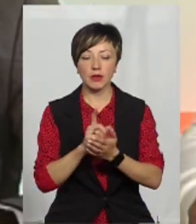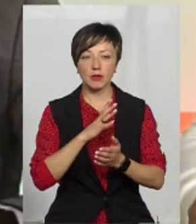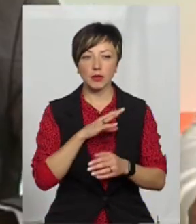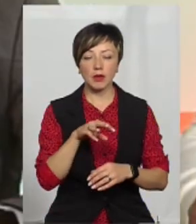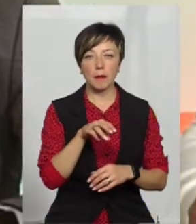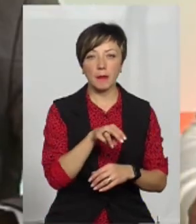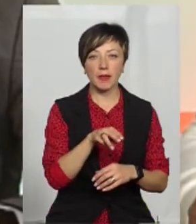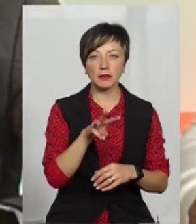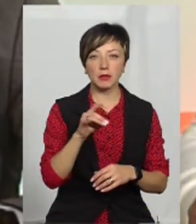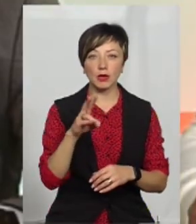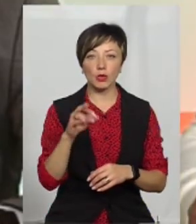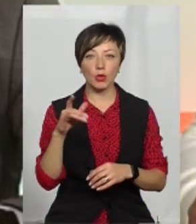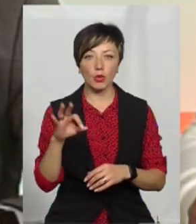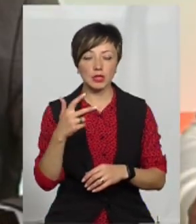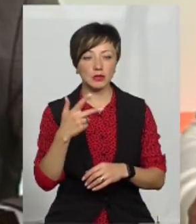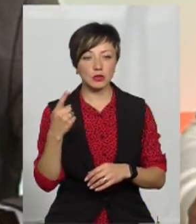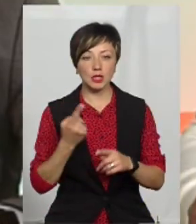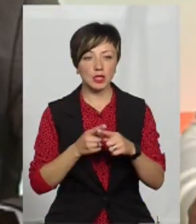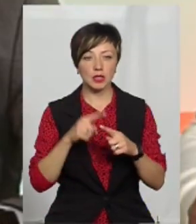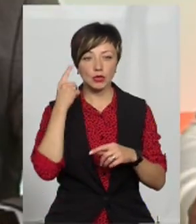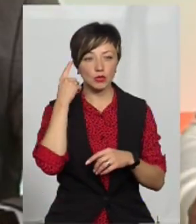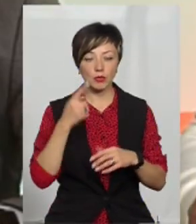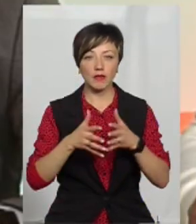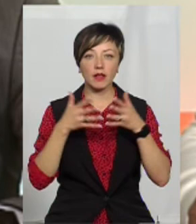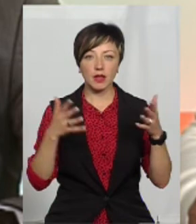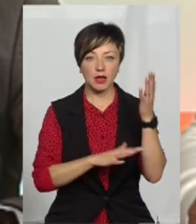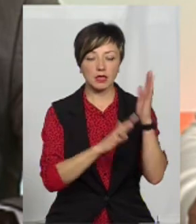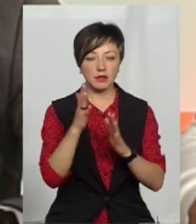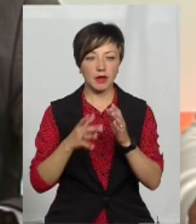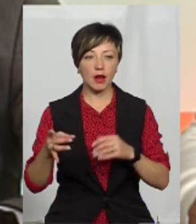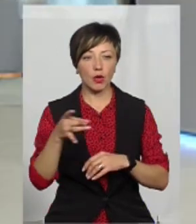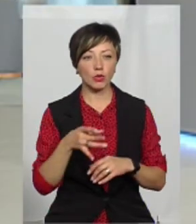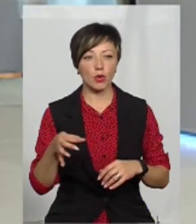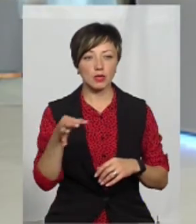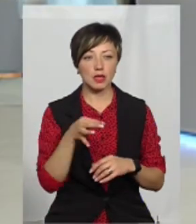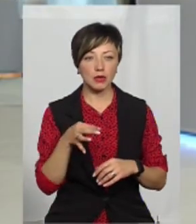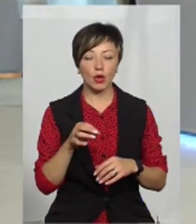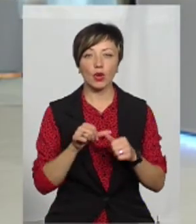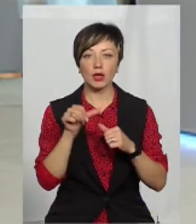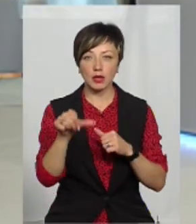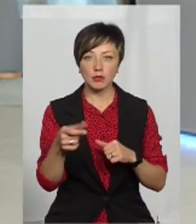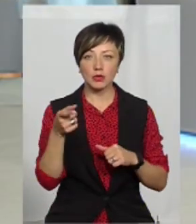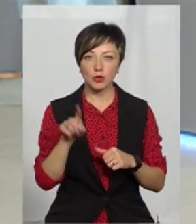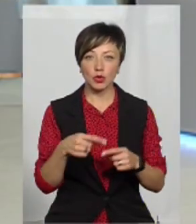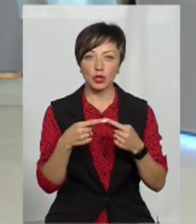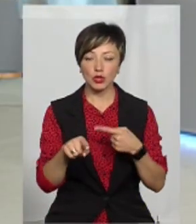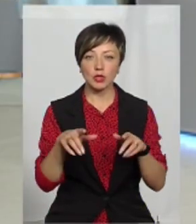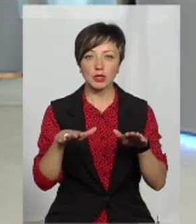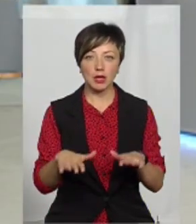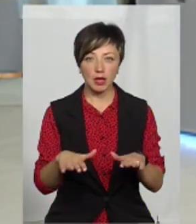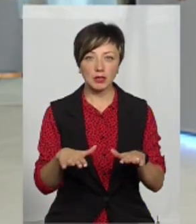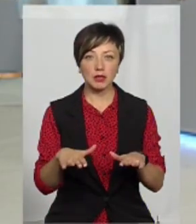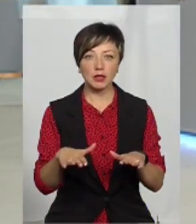Мирного 31, то я не думаю, що це великий сквер для мікрорайону Озерна. Угу. Ну, крім того, іншої ділянки, в